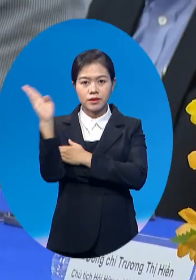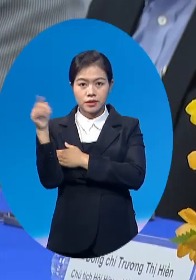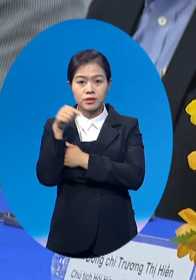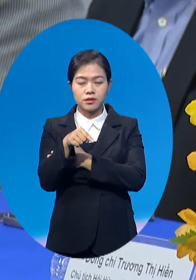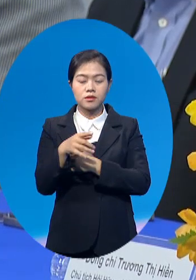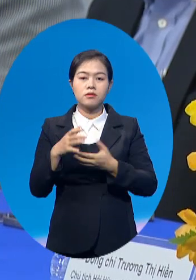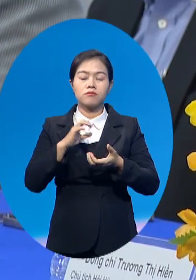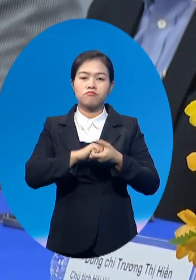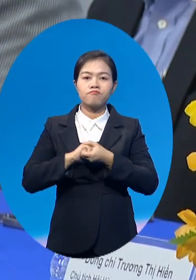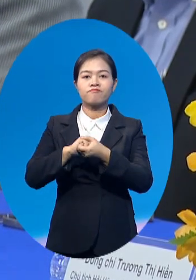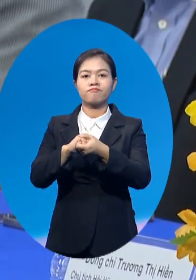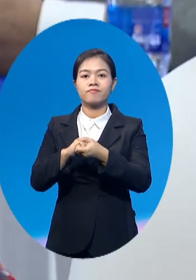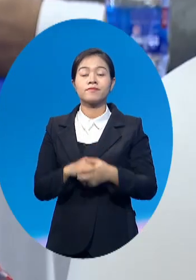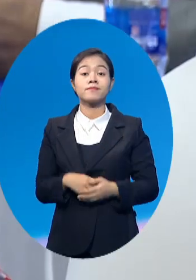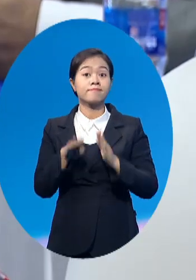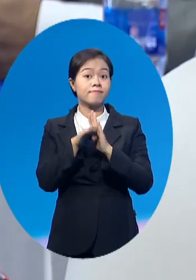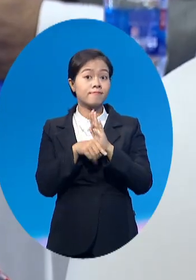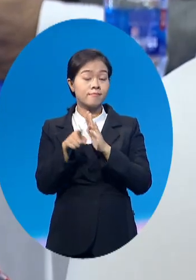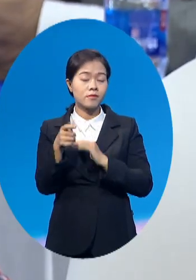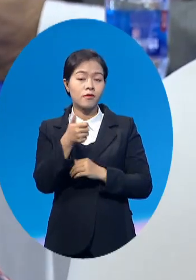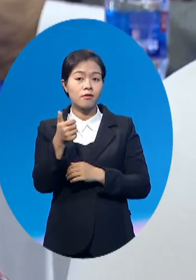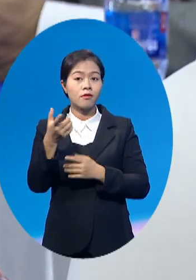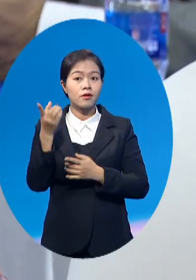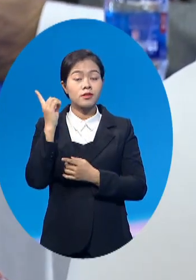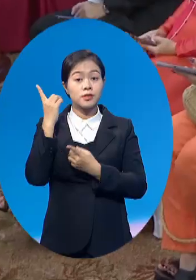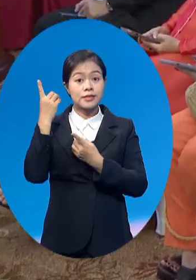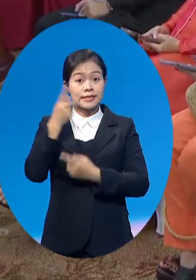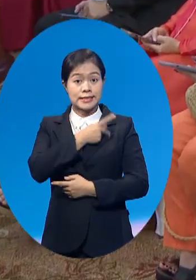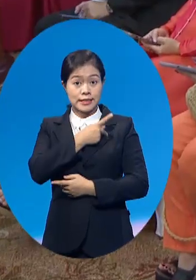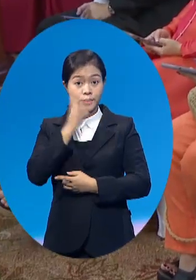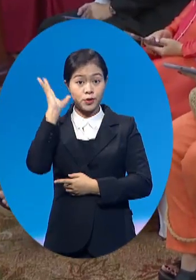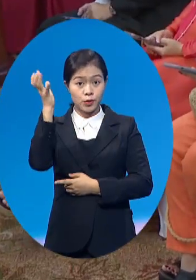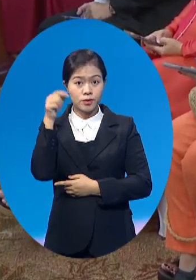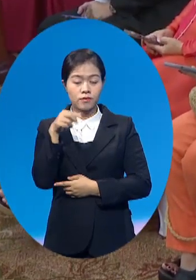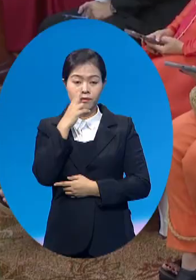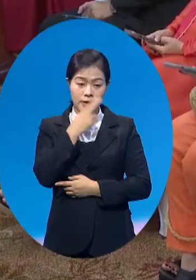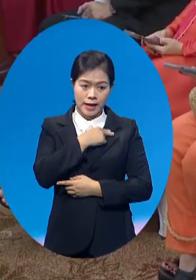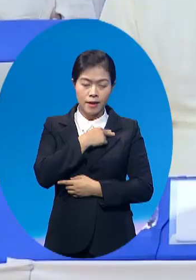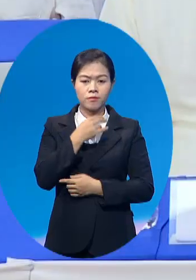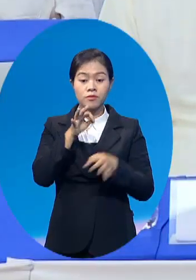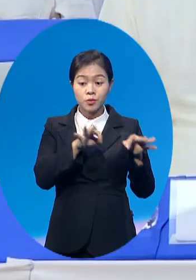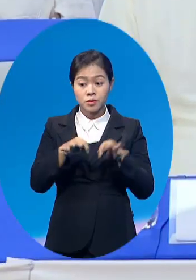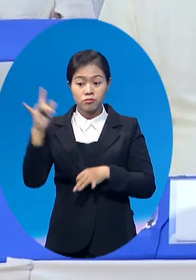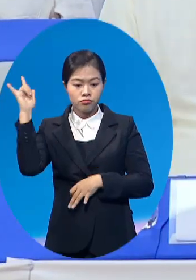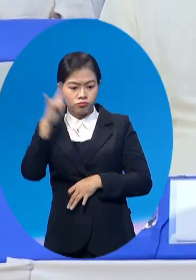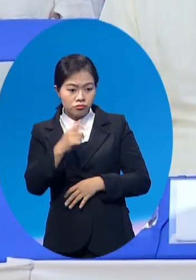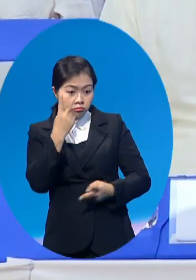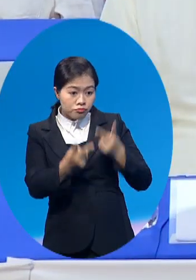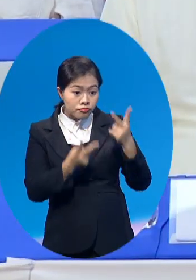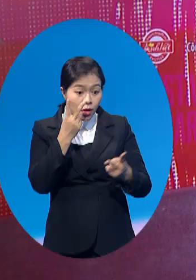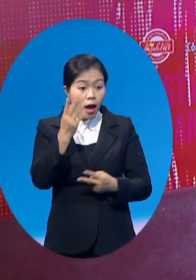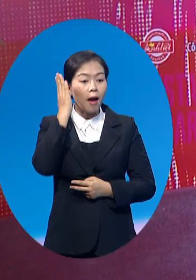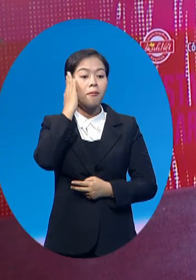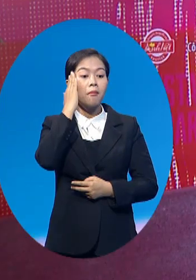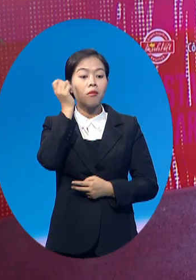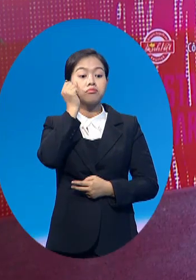trên toàn thế giới. Sự kiện lần này sẽ giúp cho du khách trong và ngoài nước khi đến với Thành phố Hồ Chí Minh sẽ biết thêm về mối quan hệ truyền thống hữu nghị đặc biệt được